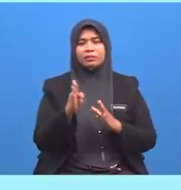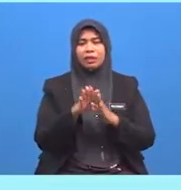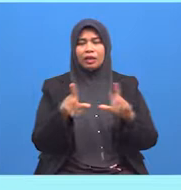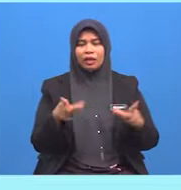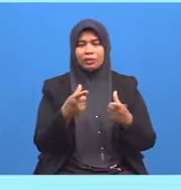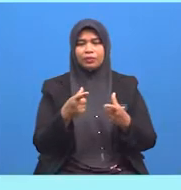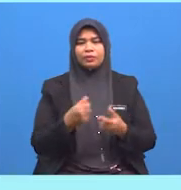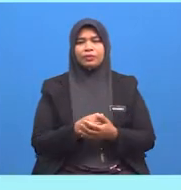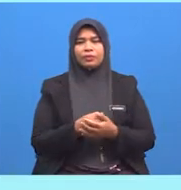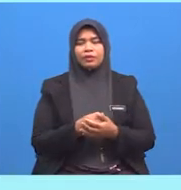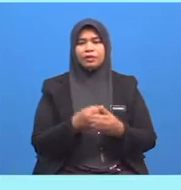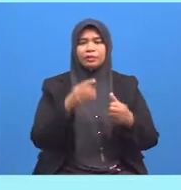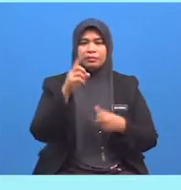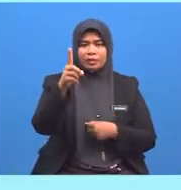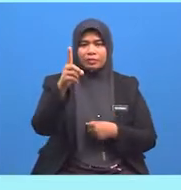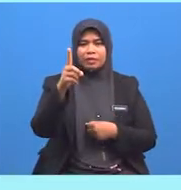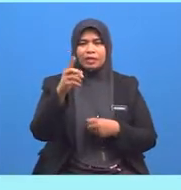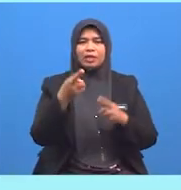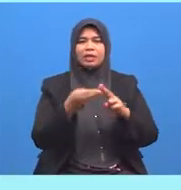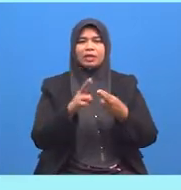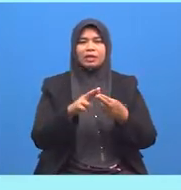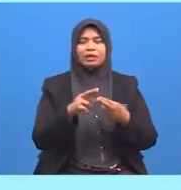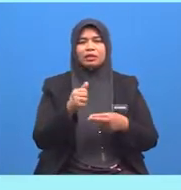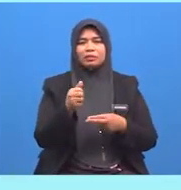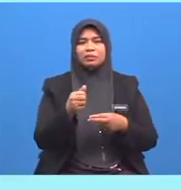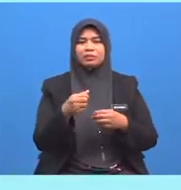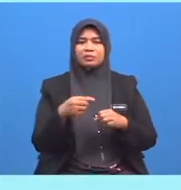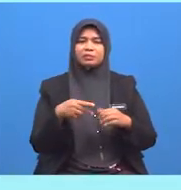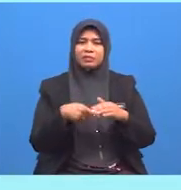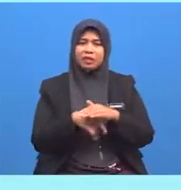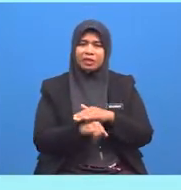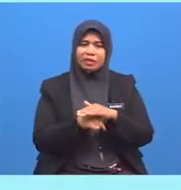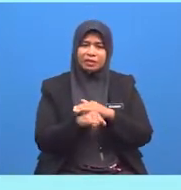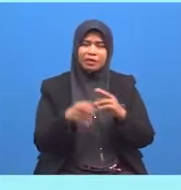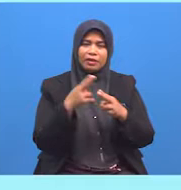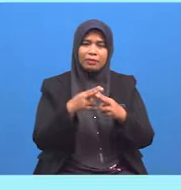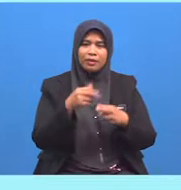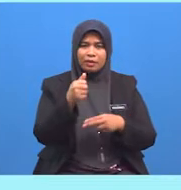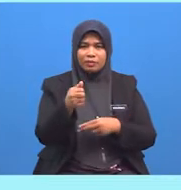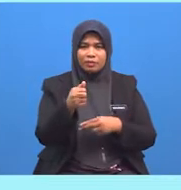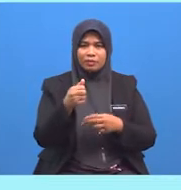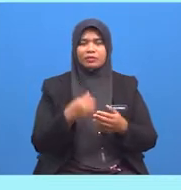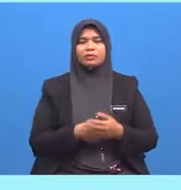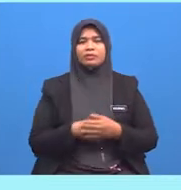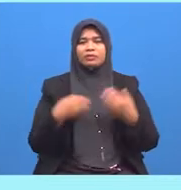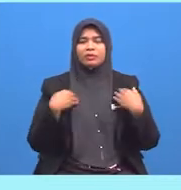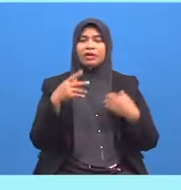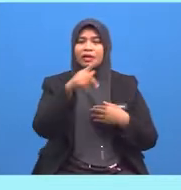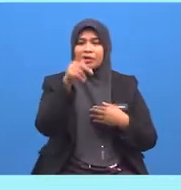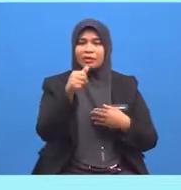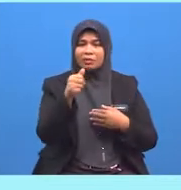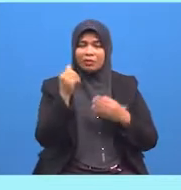laku yang pertama Hai raga-raga mengejek namun kamu adegan kamu akan melawan